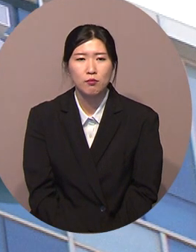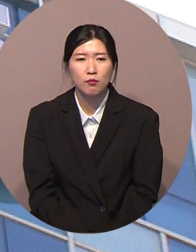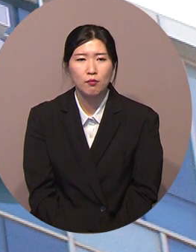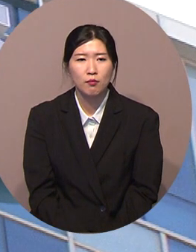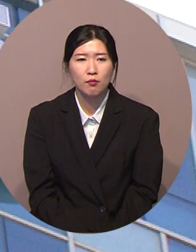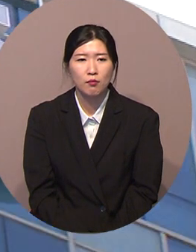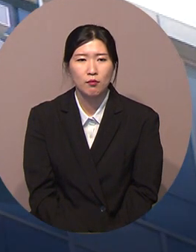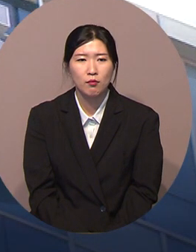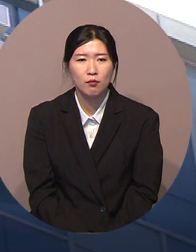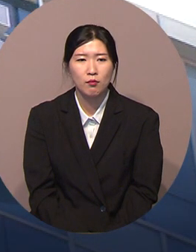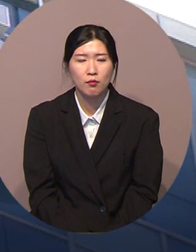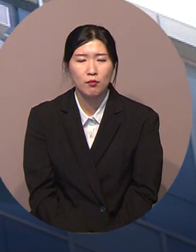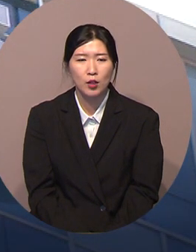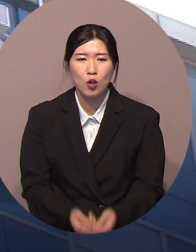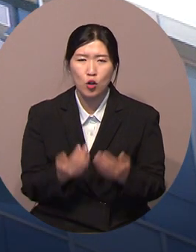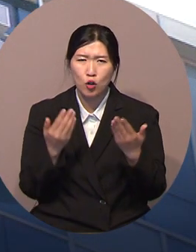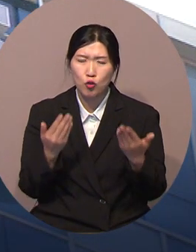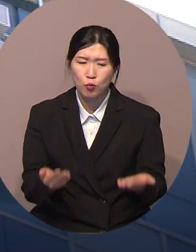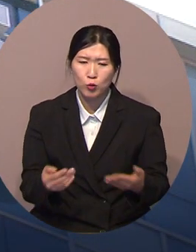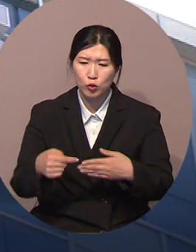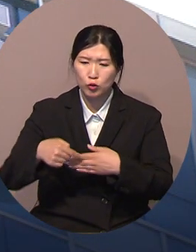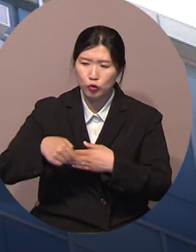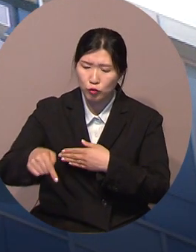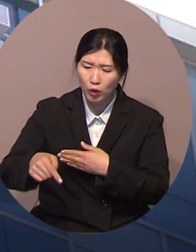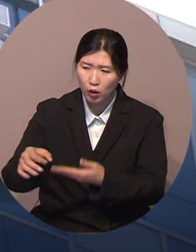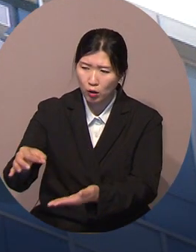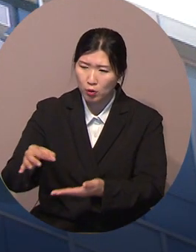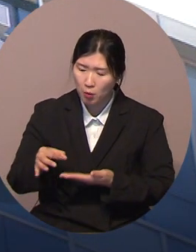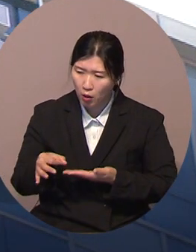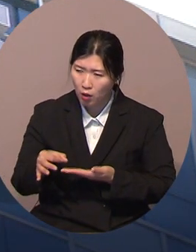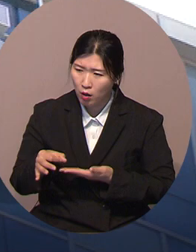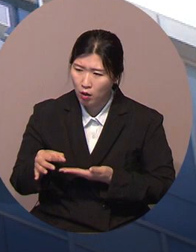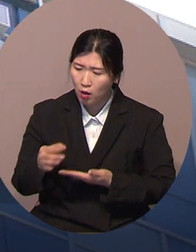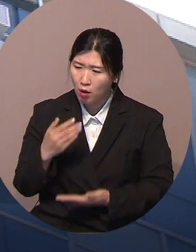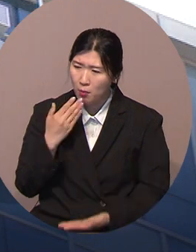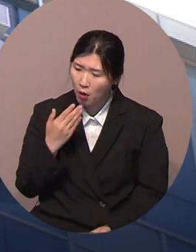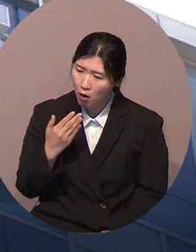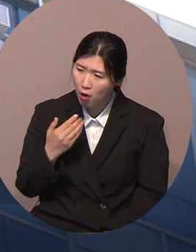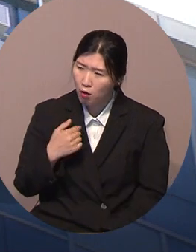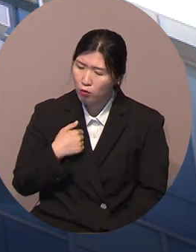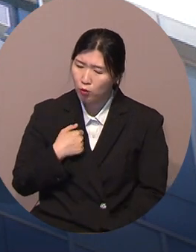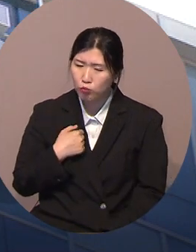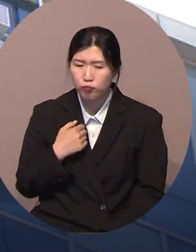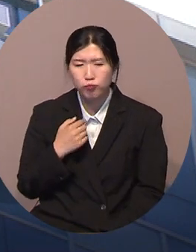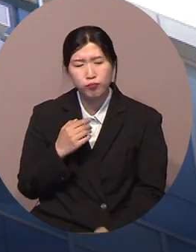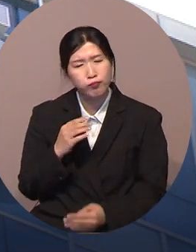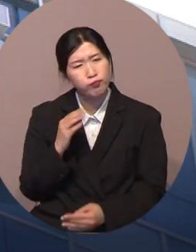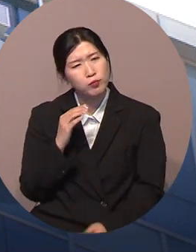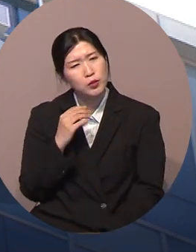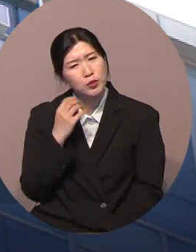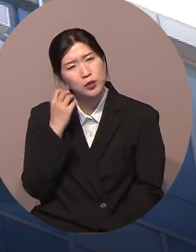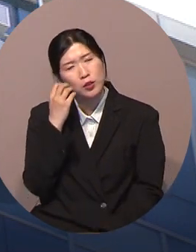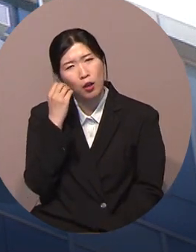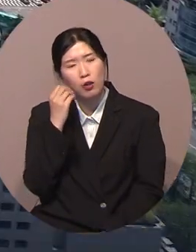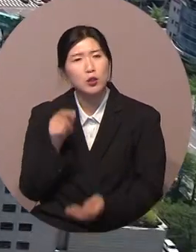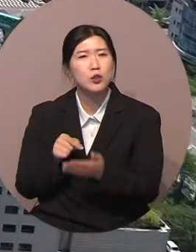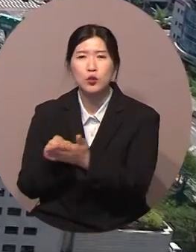휴무의 출장에 대해서 여비를 지급받아도 되는지 확신이 서지 않는 직원들도 많이 있었을